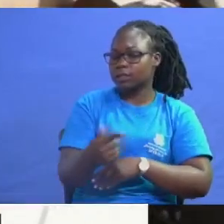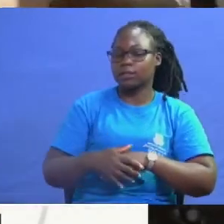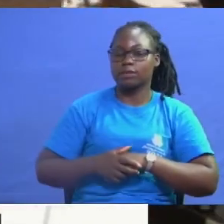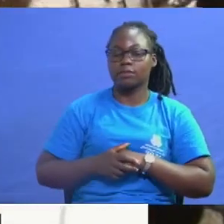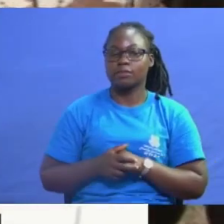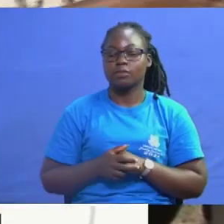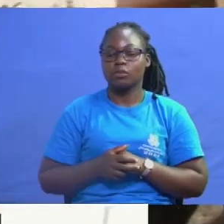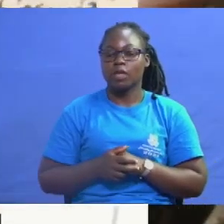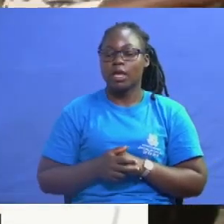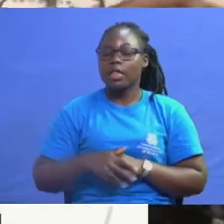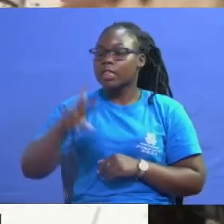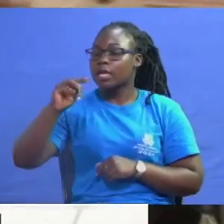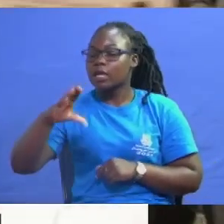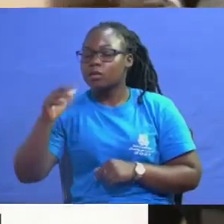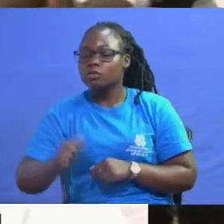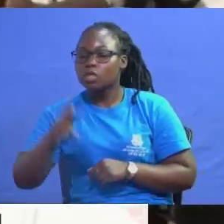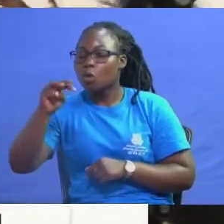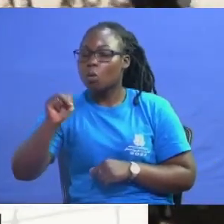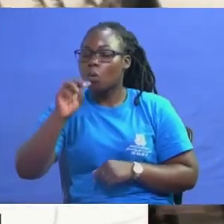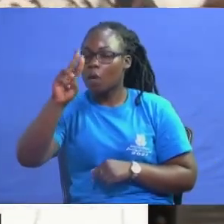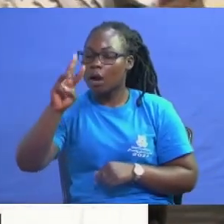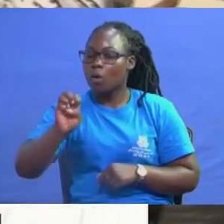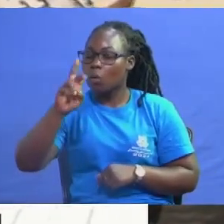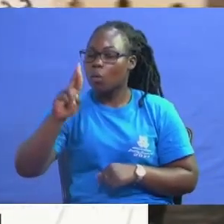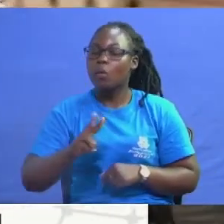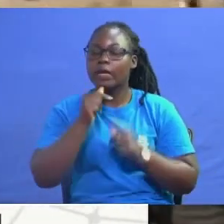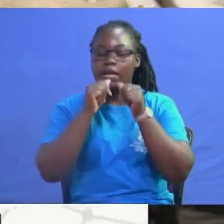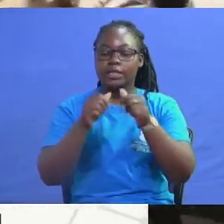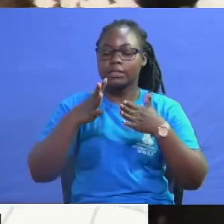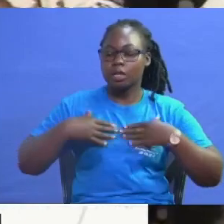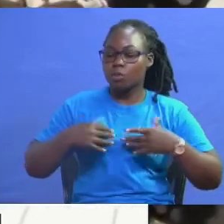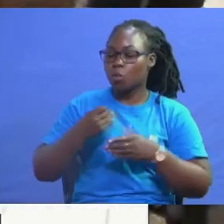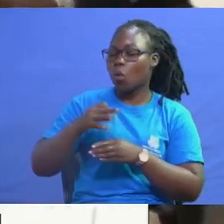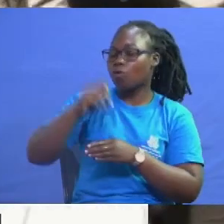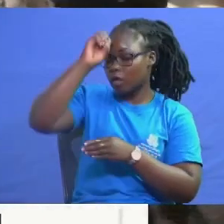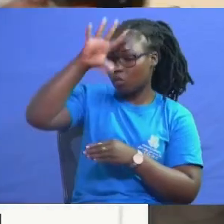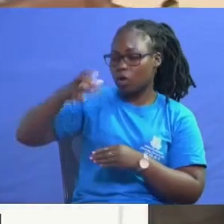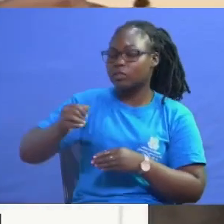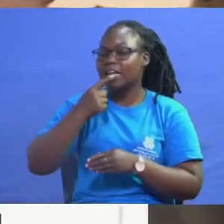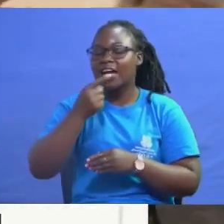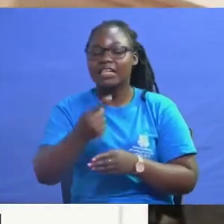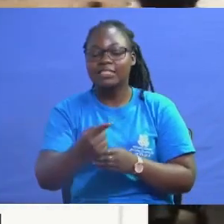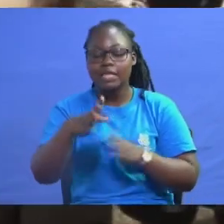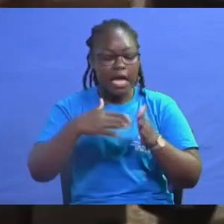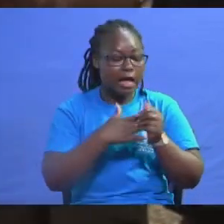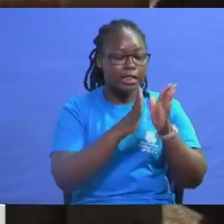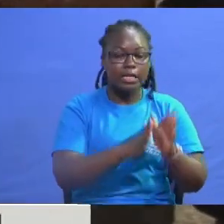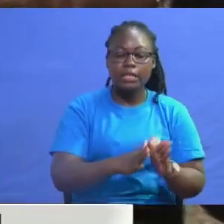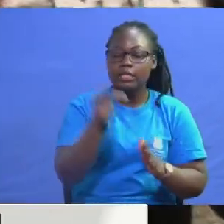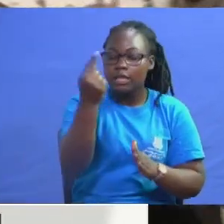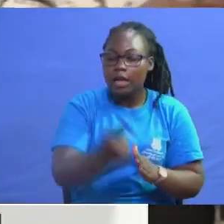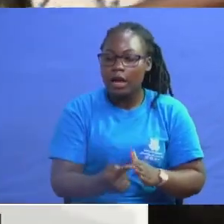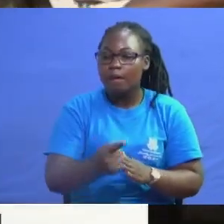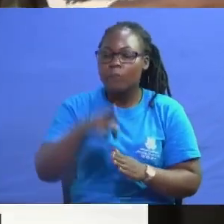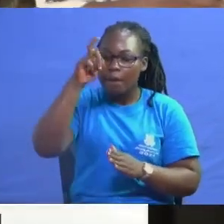Komodhai Ward MCA Waweru Nyetu addressed the people of Kiambu and told them that every leader who comes should not feed